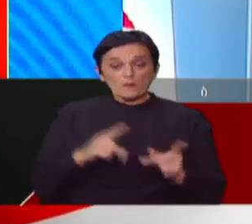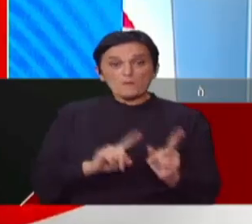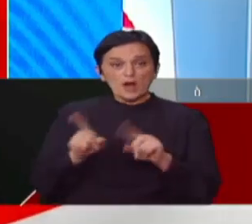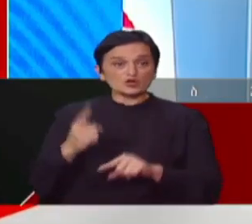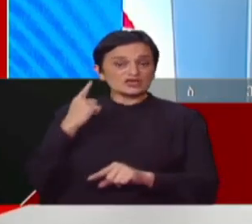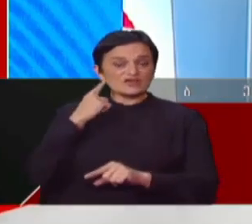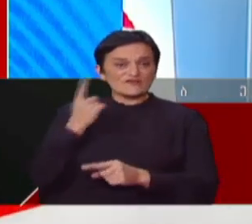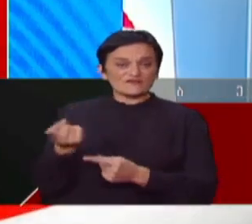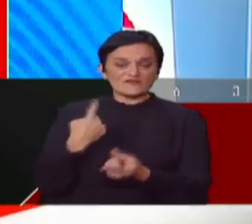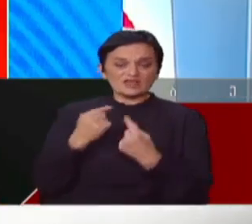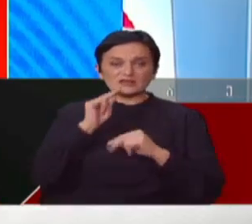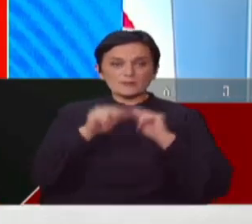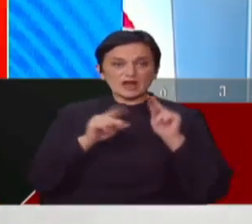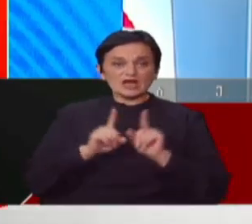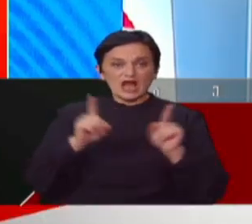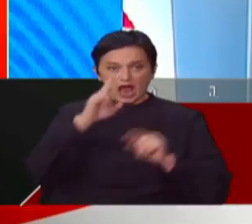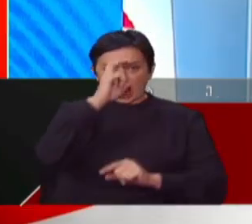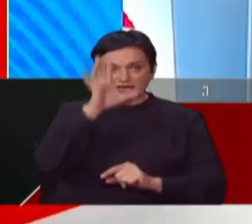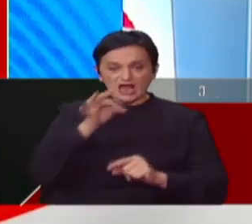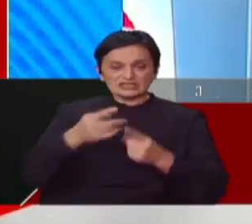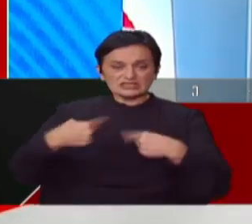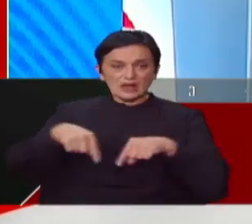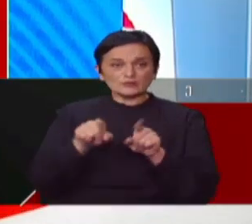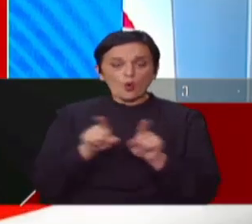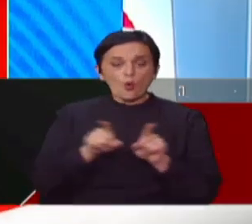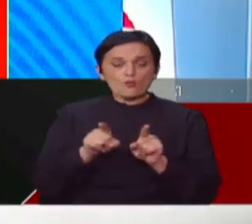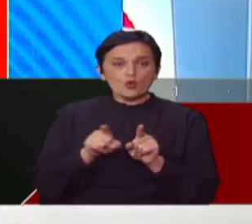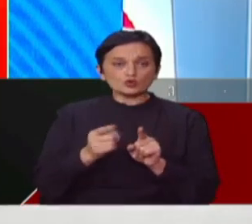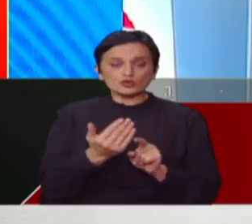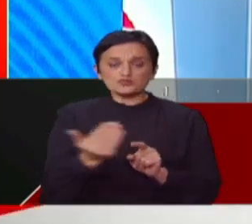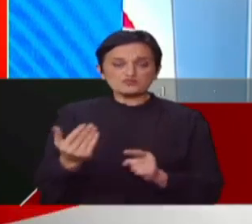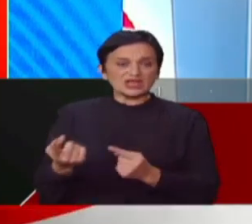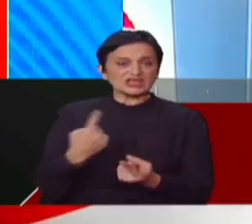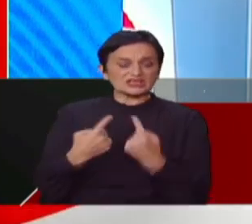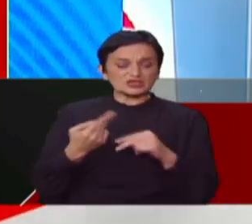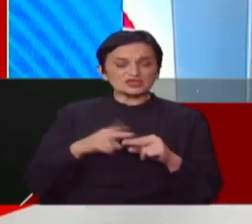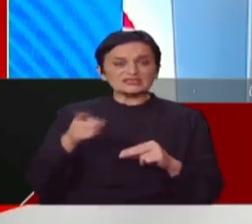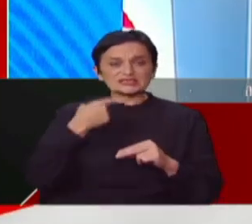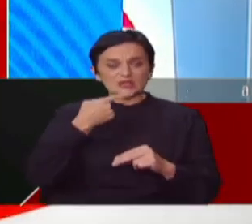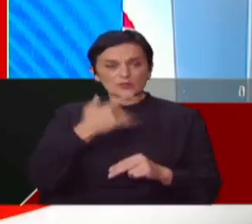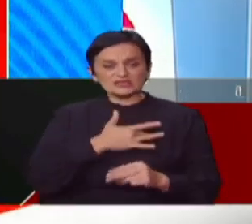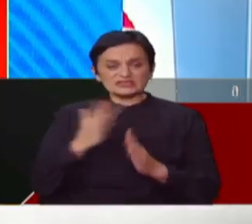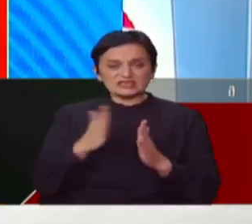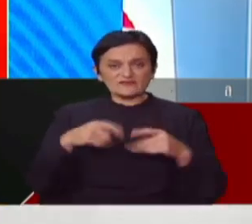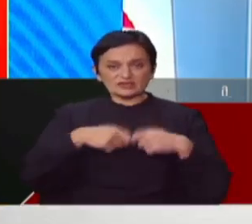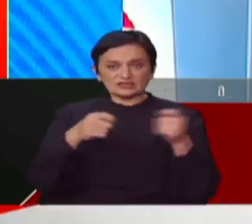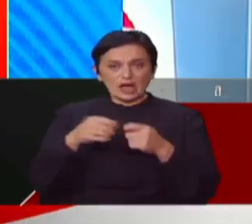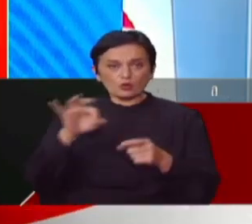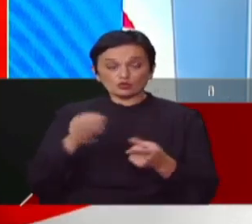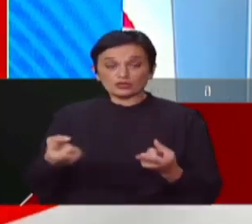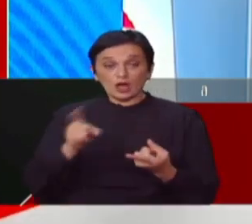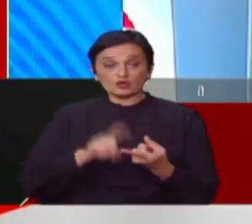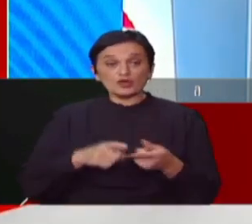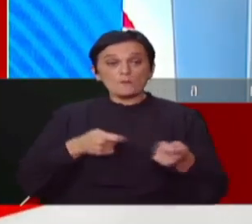кое смис прелдевепи, гансак утробит арасам торобобизда оппозиции смхриденром, титко сизини саупробен саваравду дарагвебептан